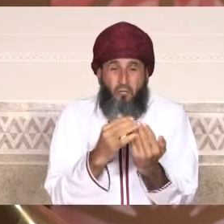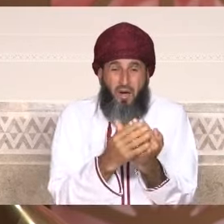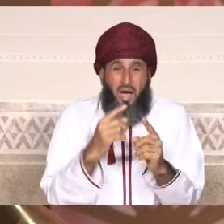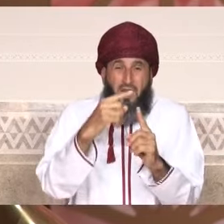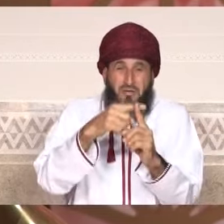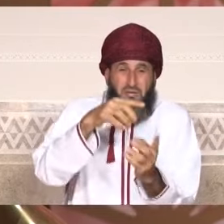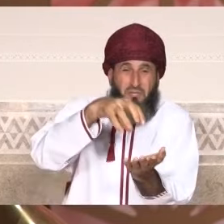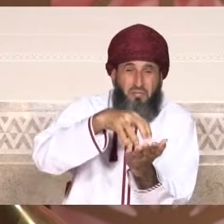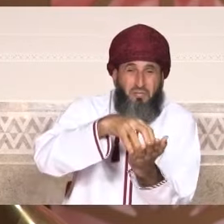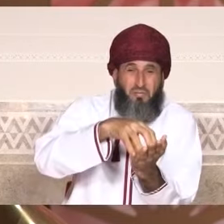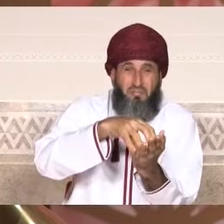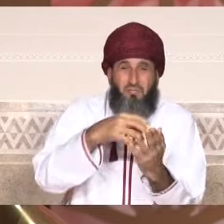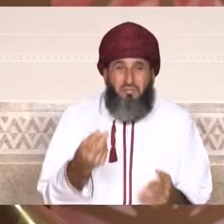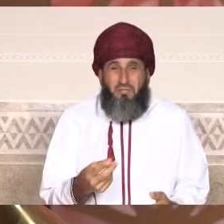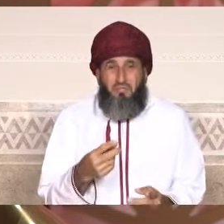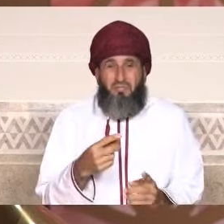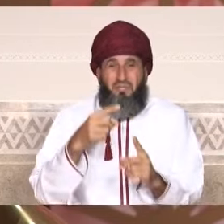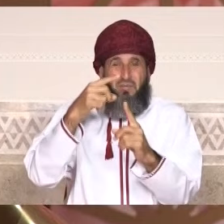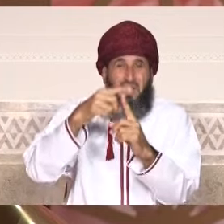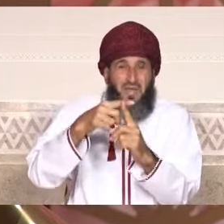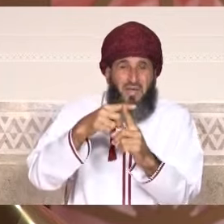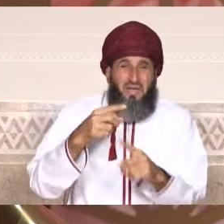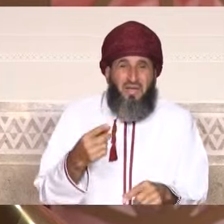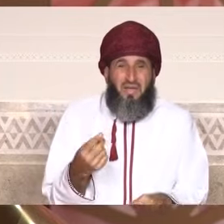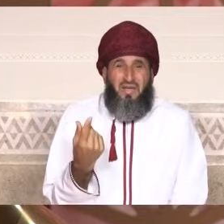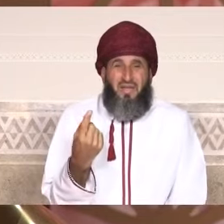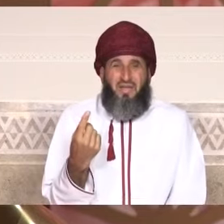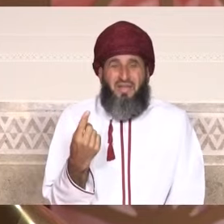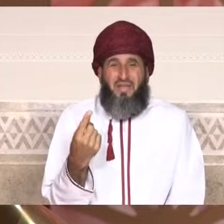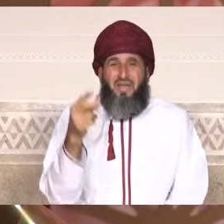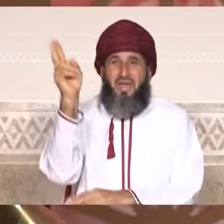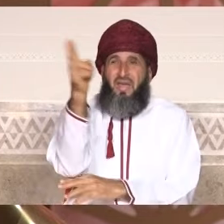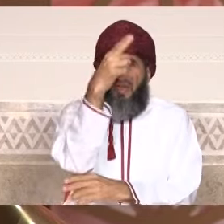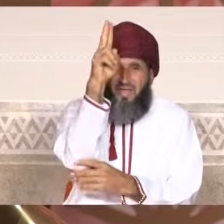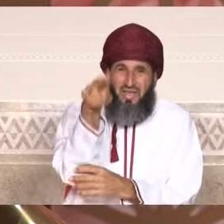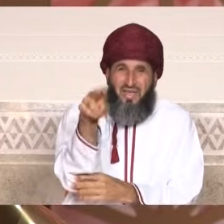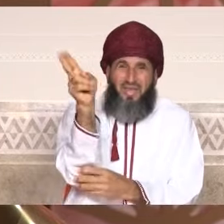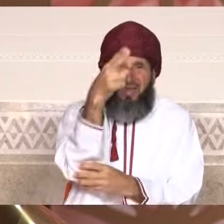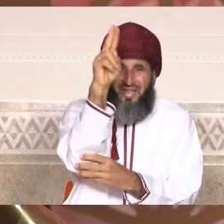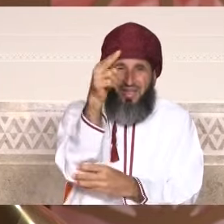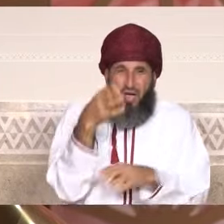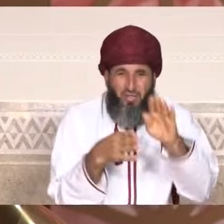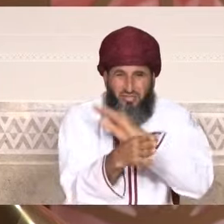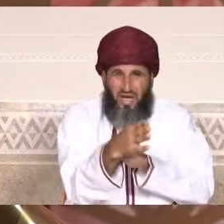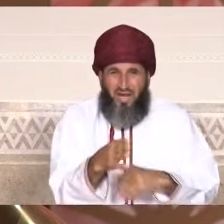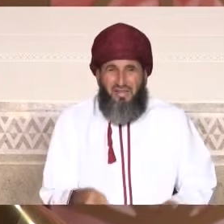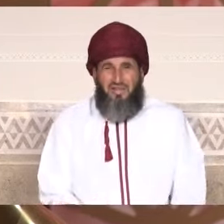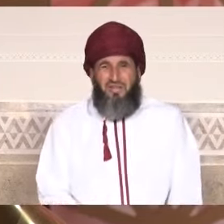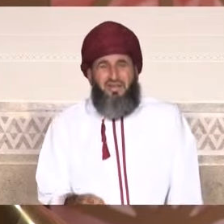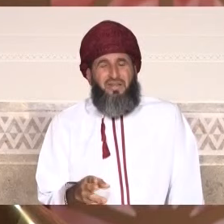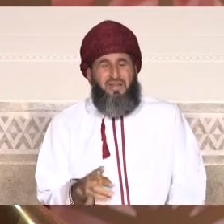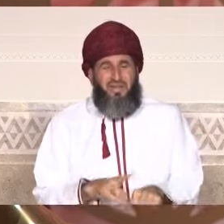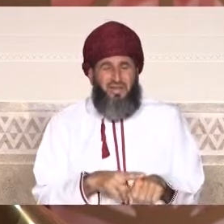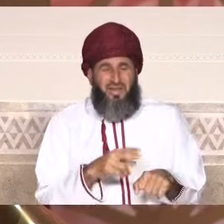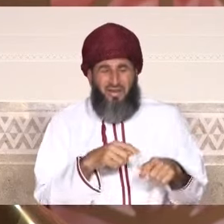لا بد أن يتذكرها لأجل توجيه قلبه، لأنه يبدو فيما يتعلق بالجانب العقلي هناك